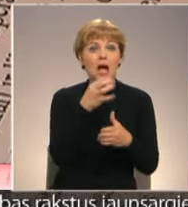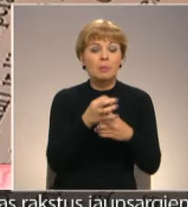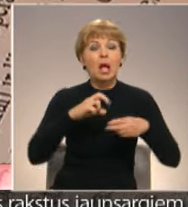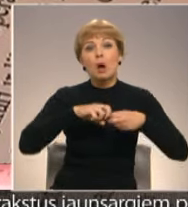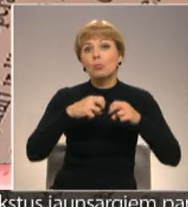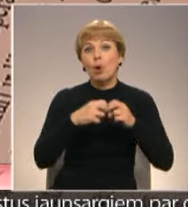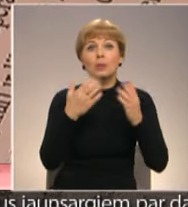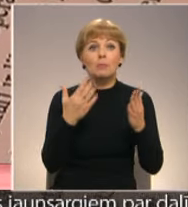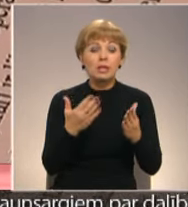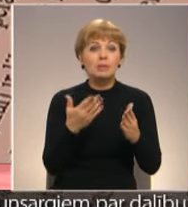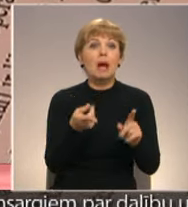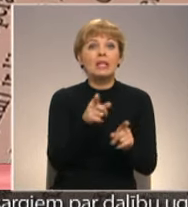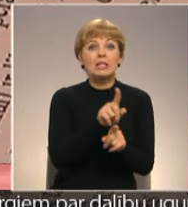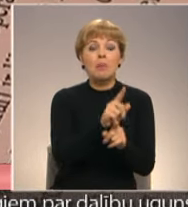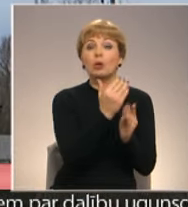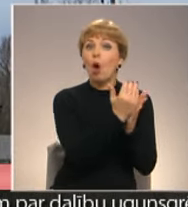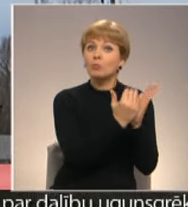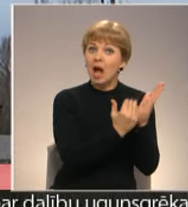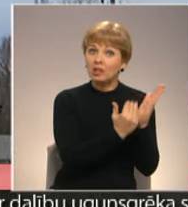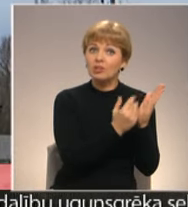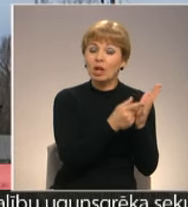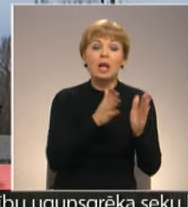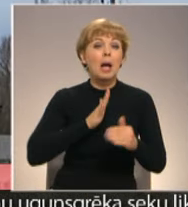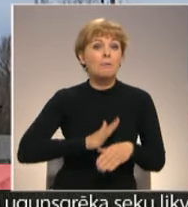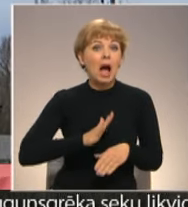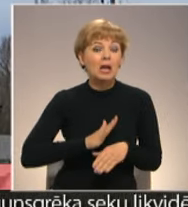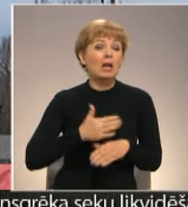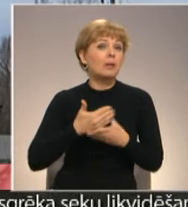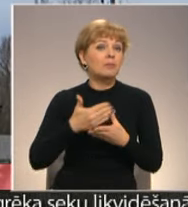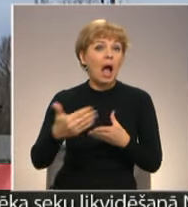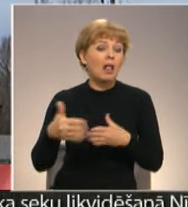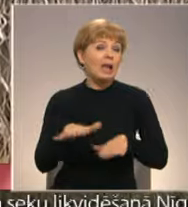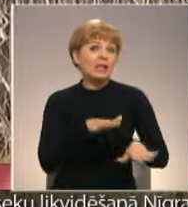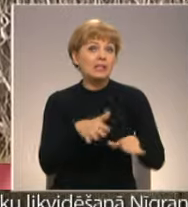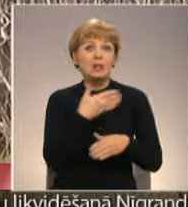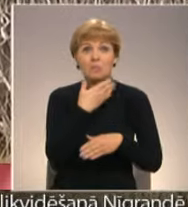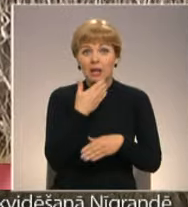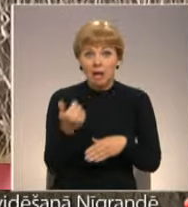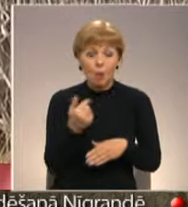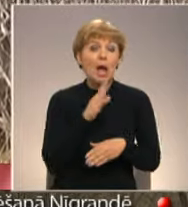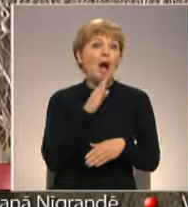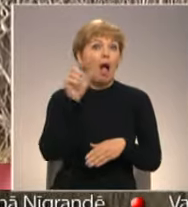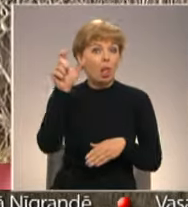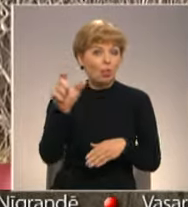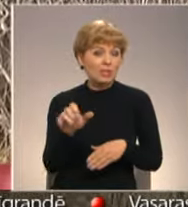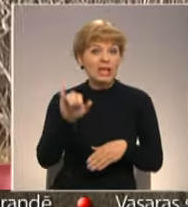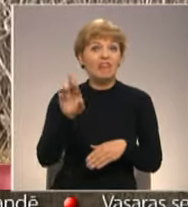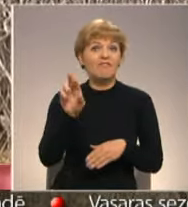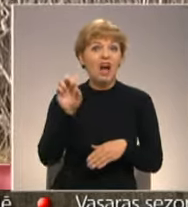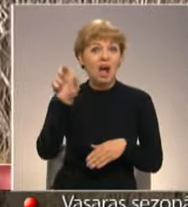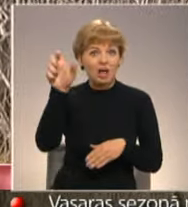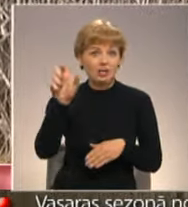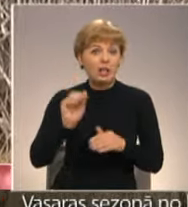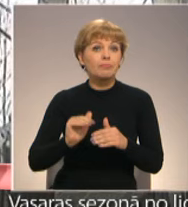problēmas risinājums būtu izmaiņas normatīvajos aktos, bet pagaidām gan tālāka rīcība neseko. Tikmēr Alūksnietis Ivars Spruklis